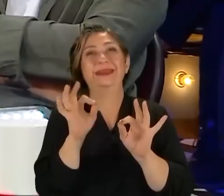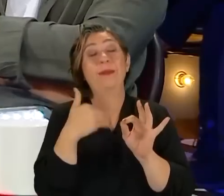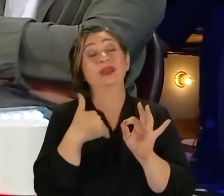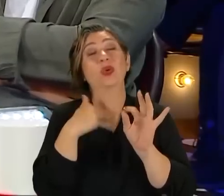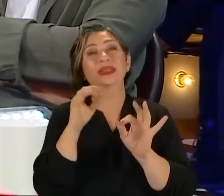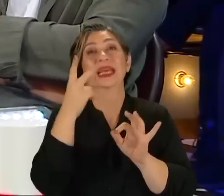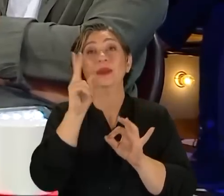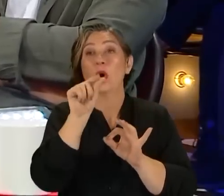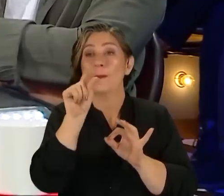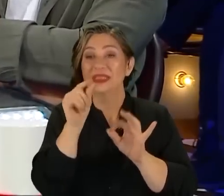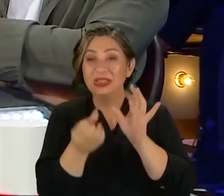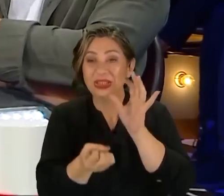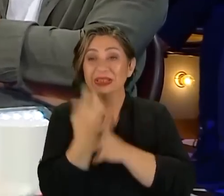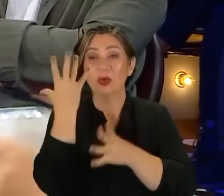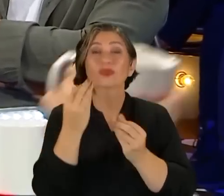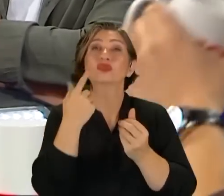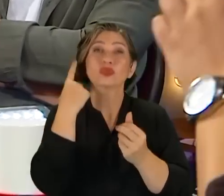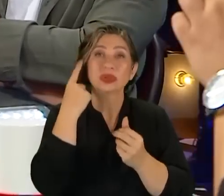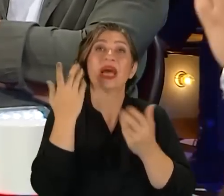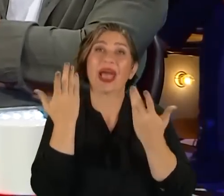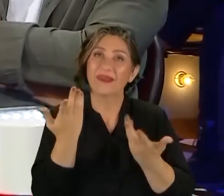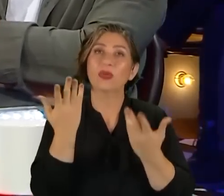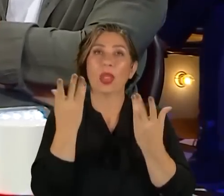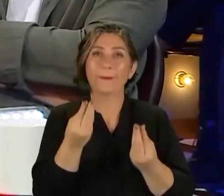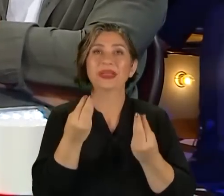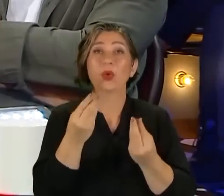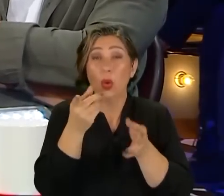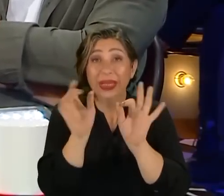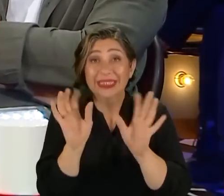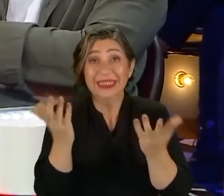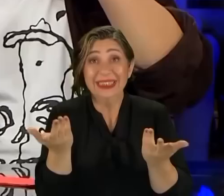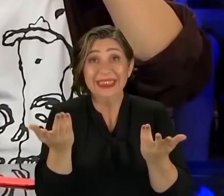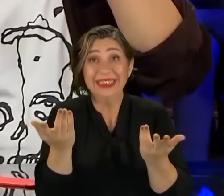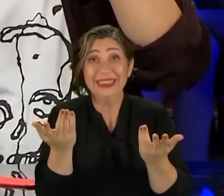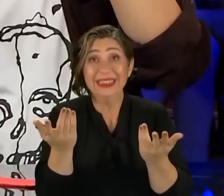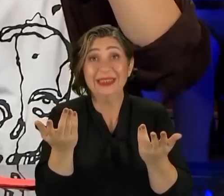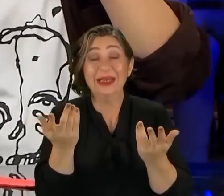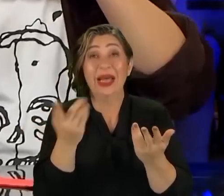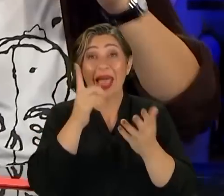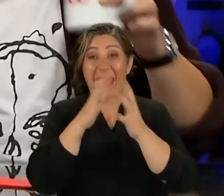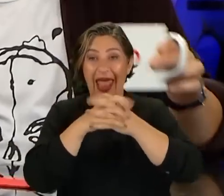öylesiniz. 2011 yani. Çıkışta olduğumuzu düşünürsek olabilir. Evet. Evet öylesiniz. O zaman... El ele geldikleri ilk